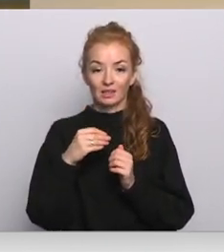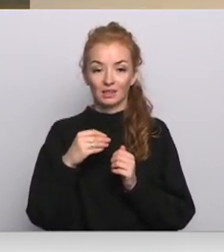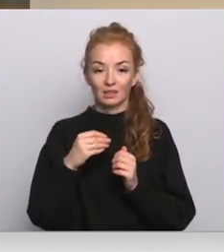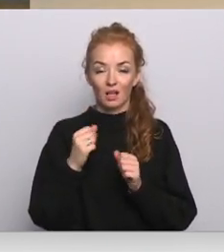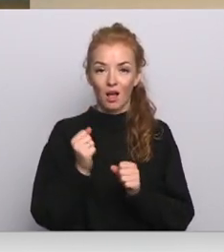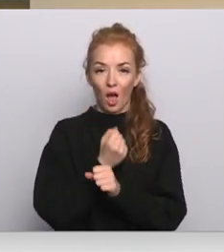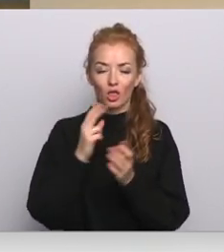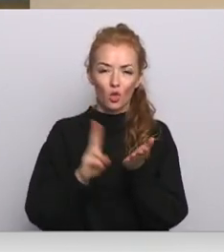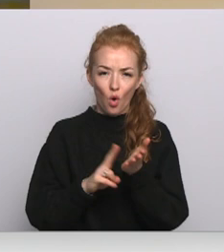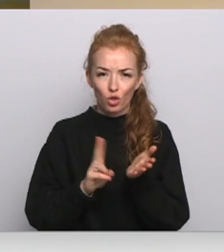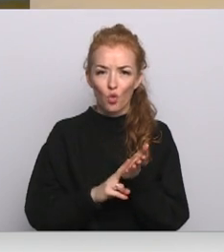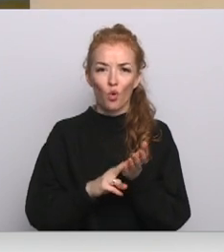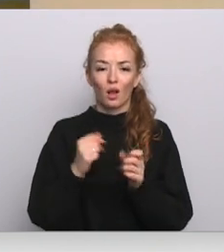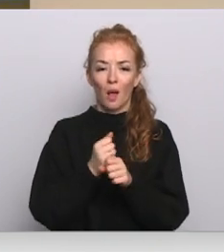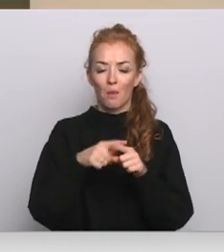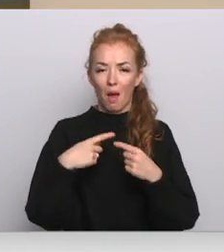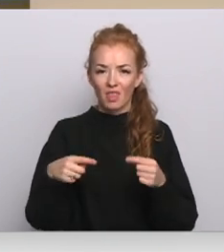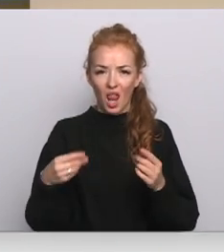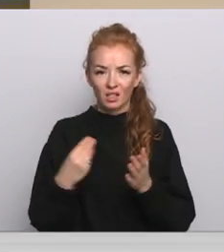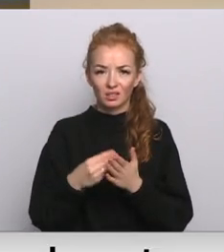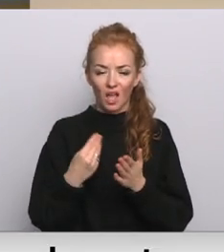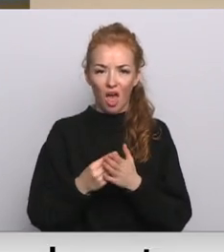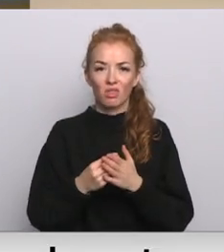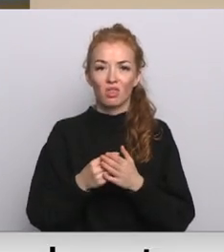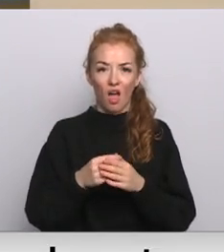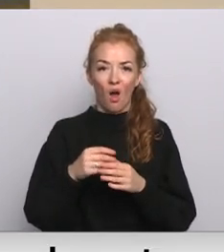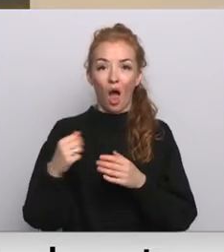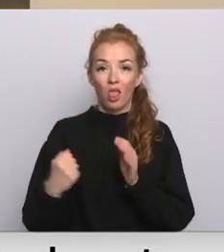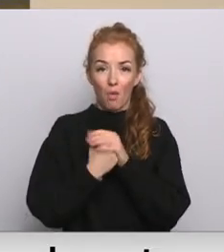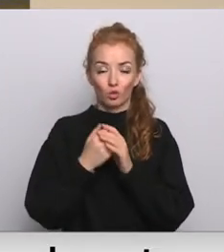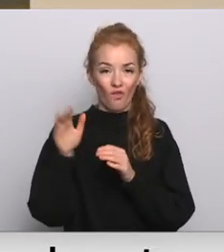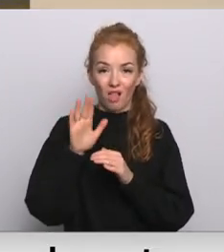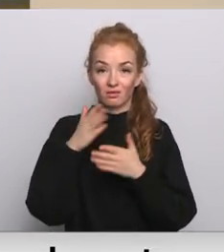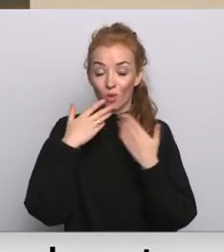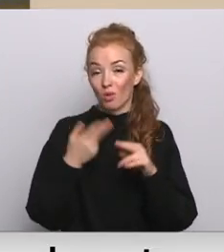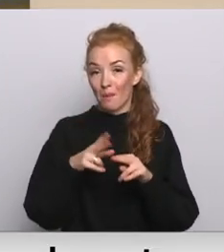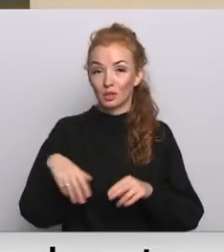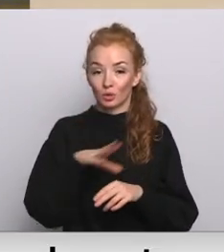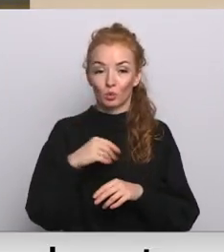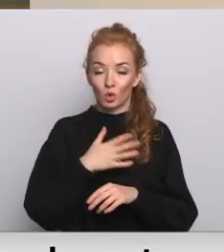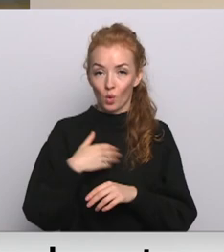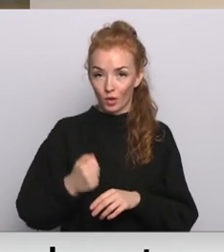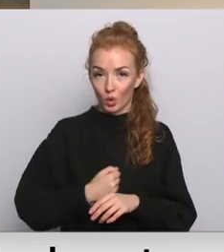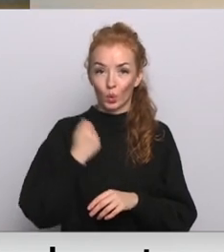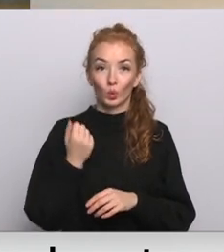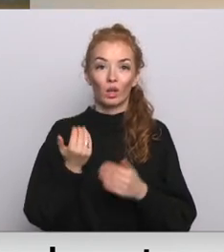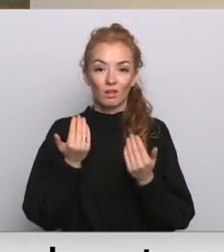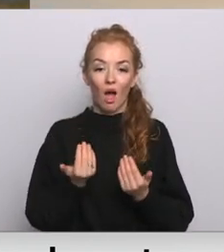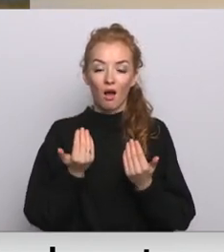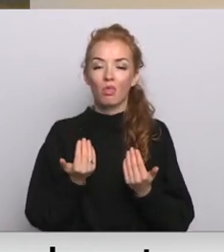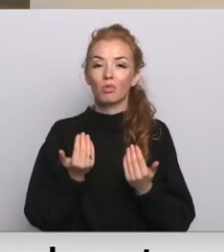gan nodokļus, gan materiālu cenas, kur praktiski atbalsta nav, līdz ar to mums ir ļoti grūti šodien